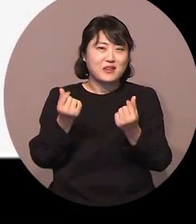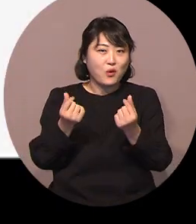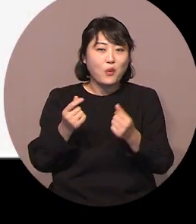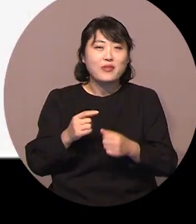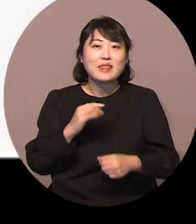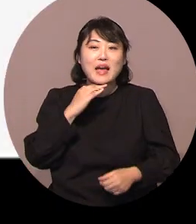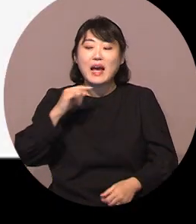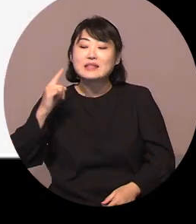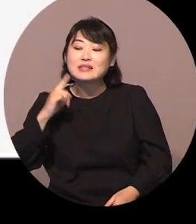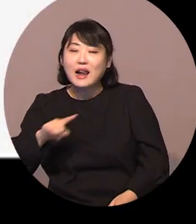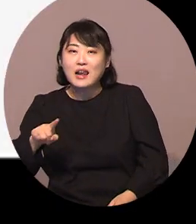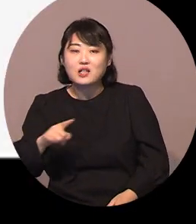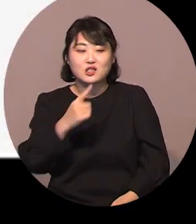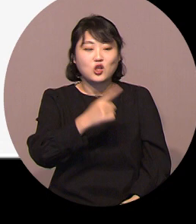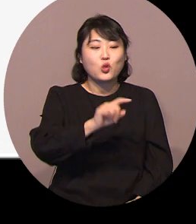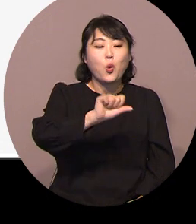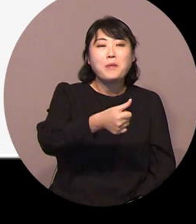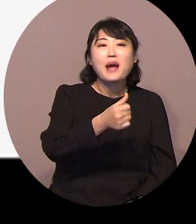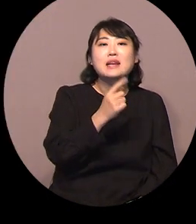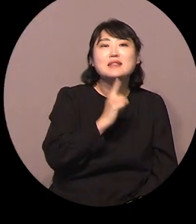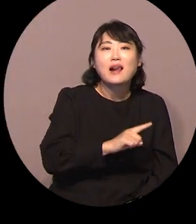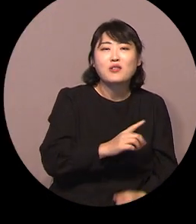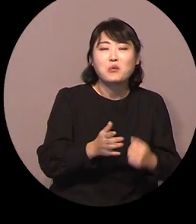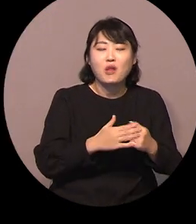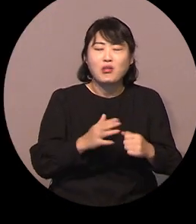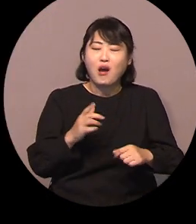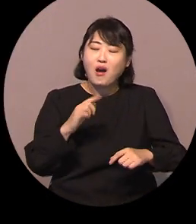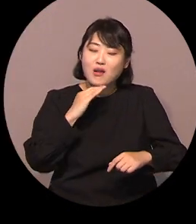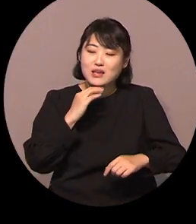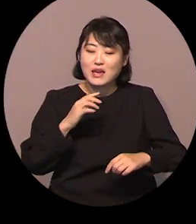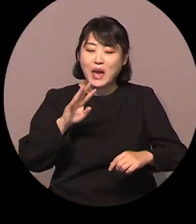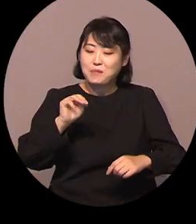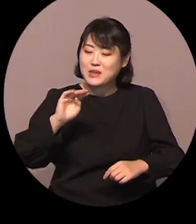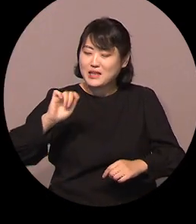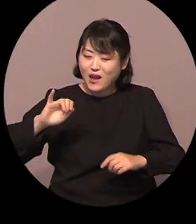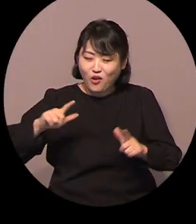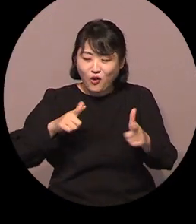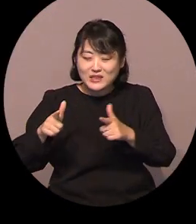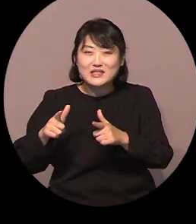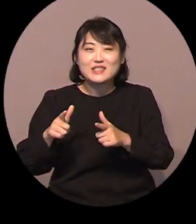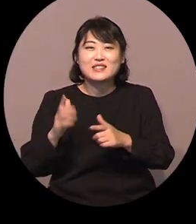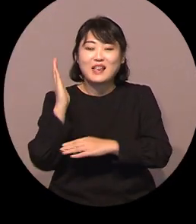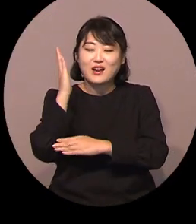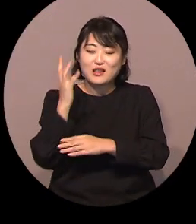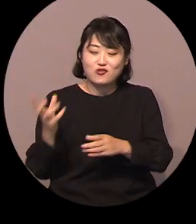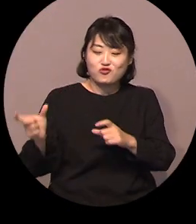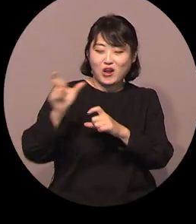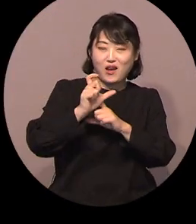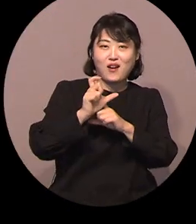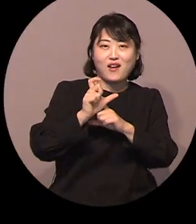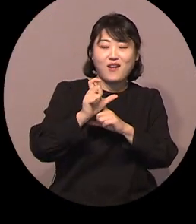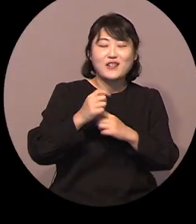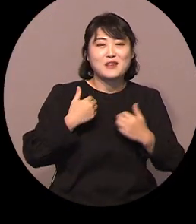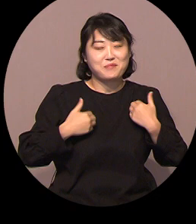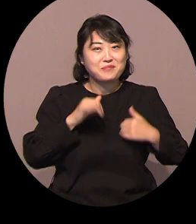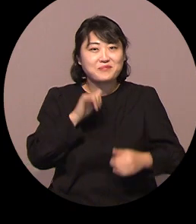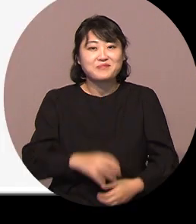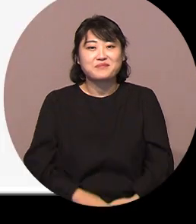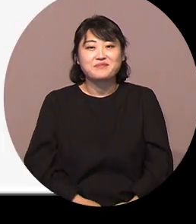살과 15살로 나이 성격과까지 붙여 스토리텔링까지 감했습니다